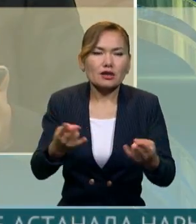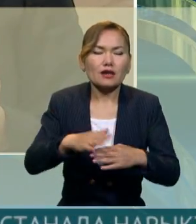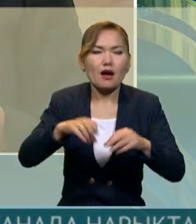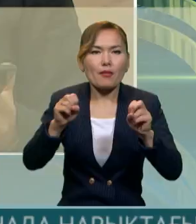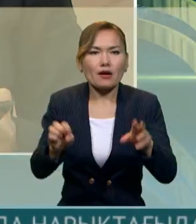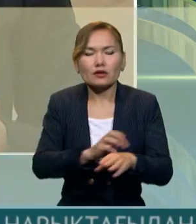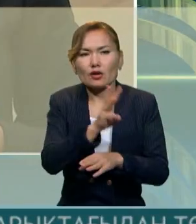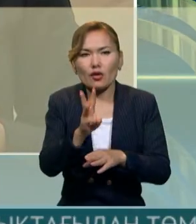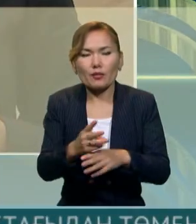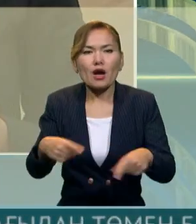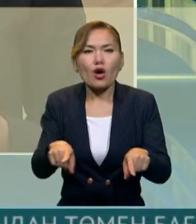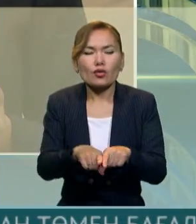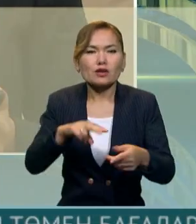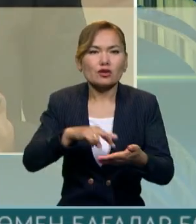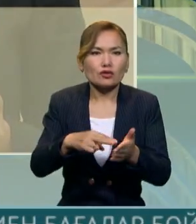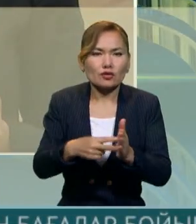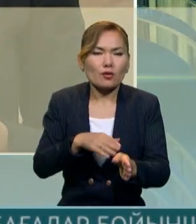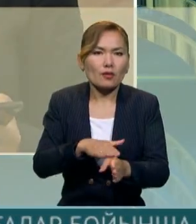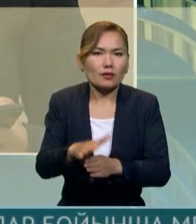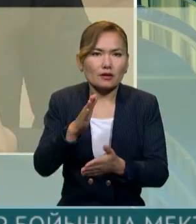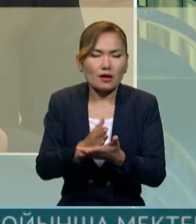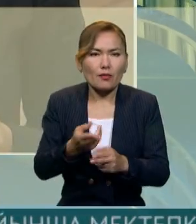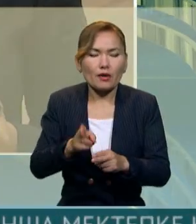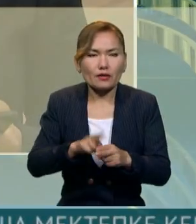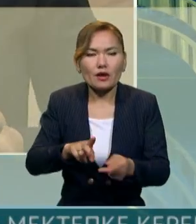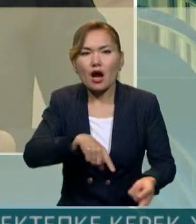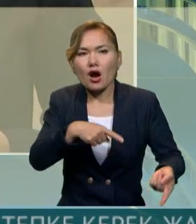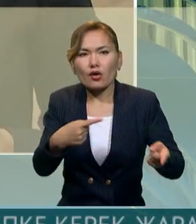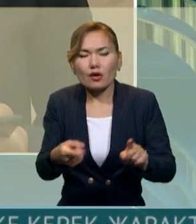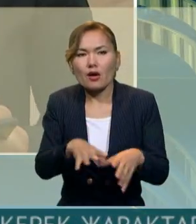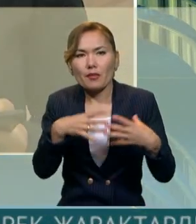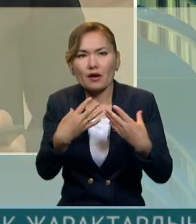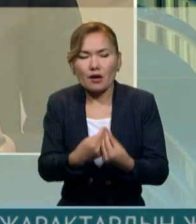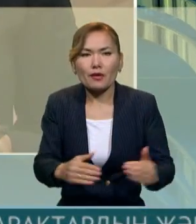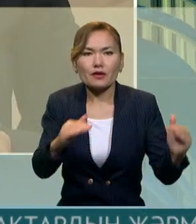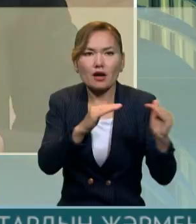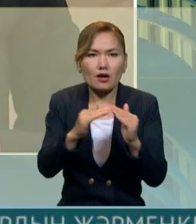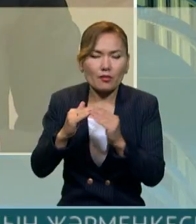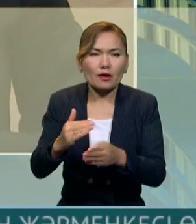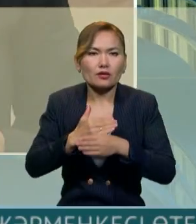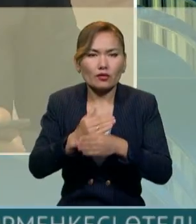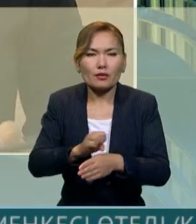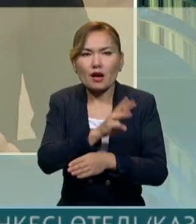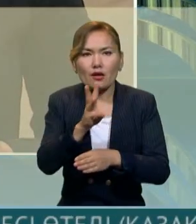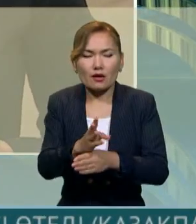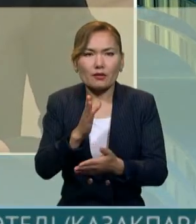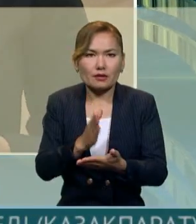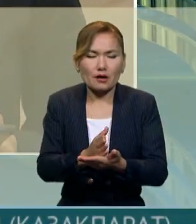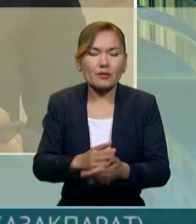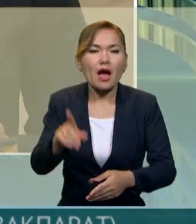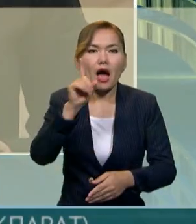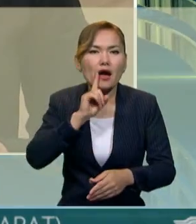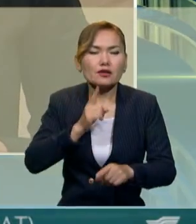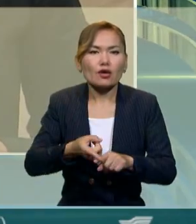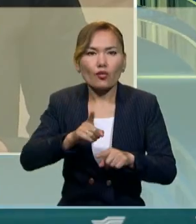қамтамасыз ету үшін осындай жоба қолға алынғаны белгілі. Қоныс аударушылардың барлығына әлеуметтік көмек көрсетіледі. Әріптестер, әзірге